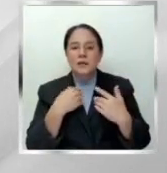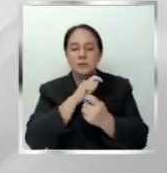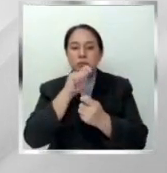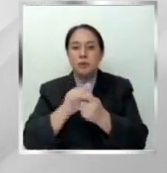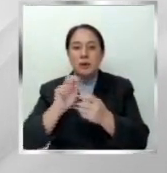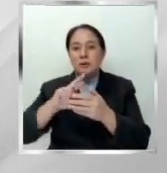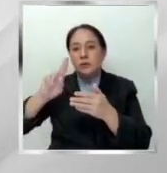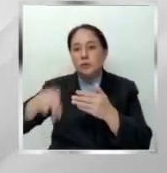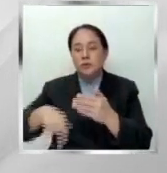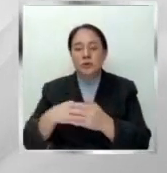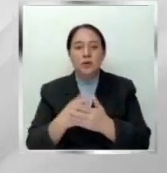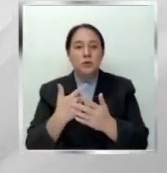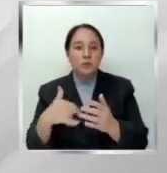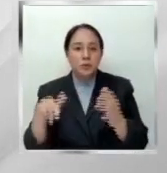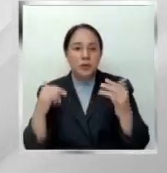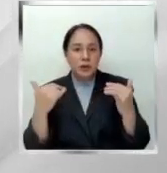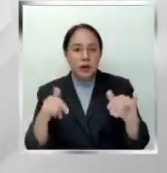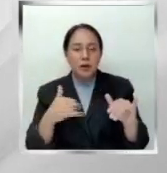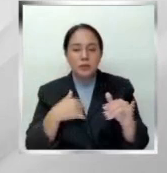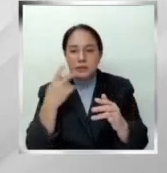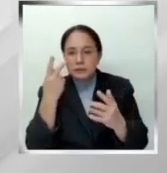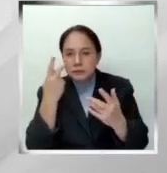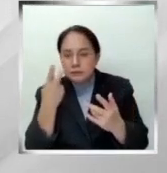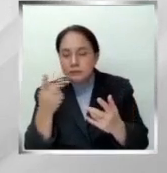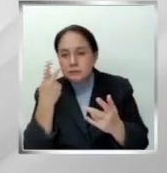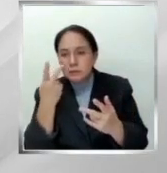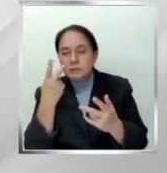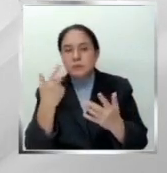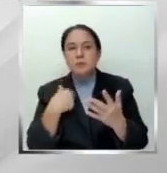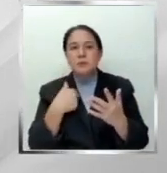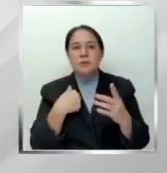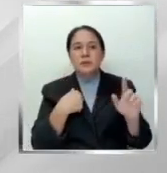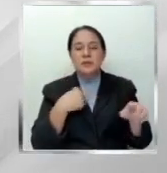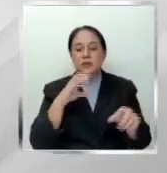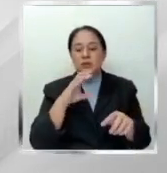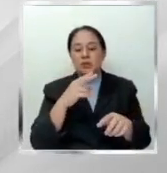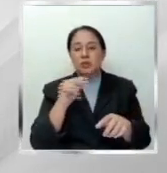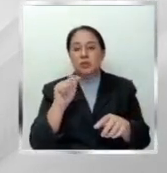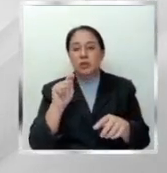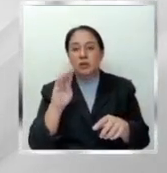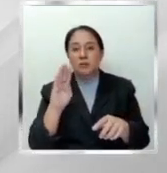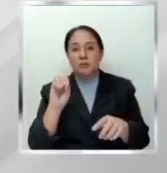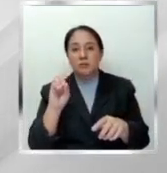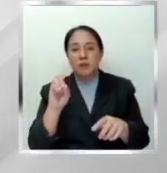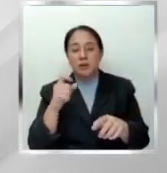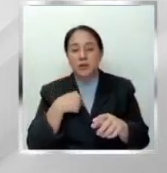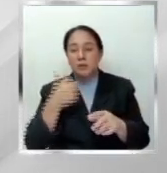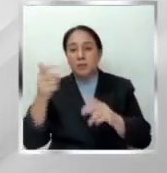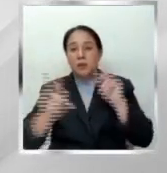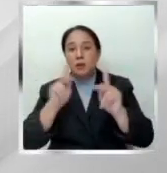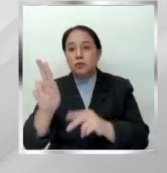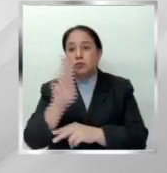yan. And we already are exploring, no, the use of this Kira chat box para po kahit yung mga kababayan natin gumagamit